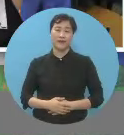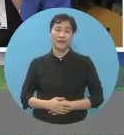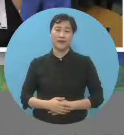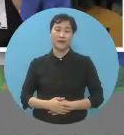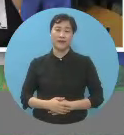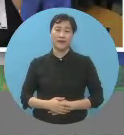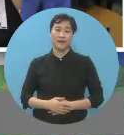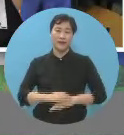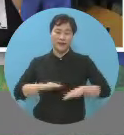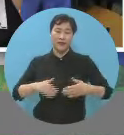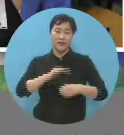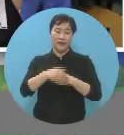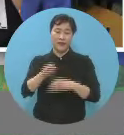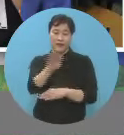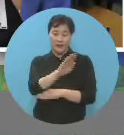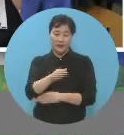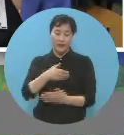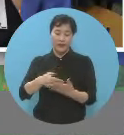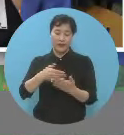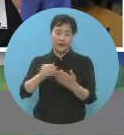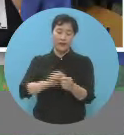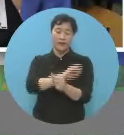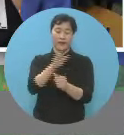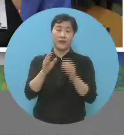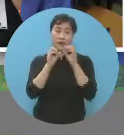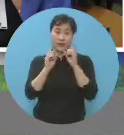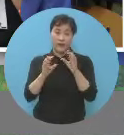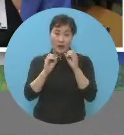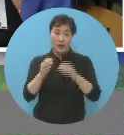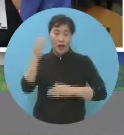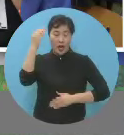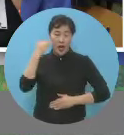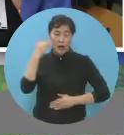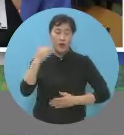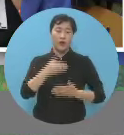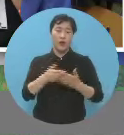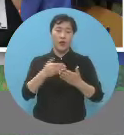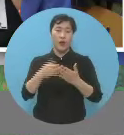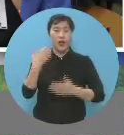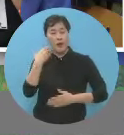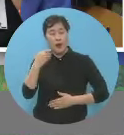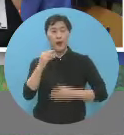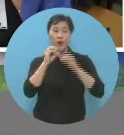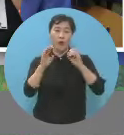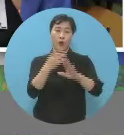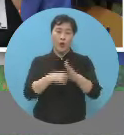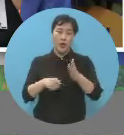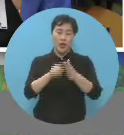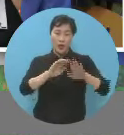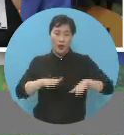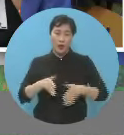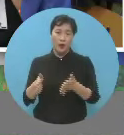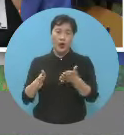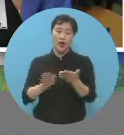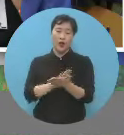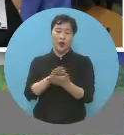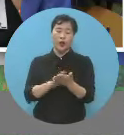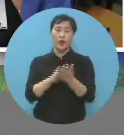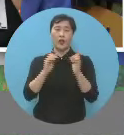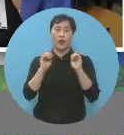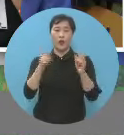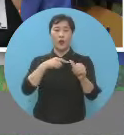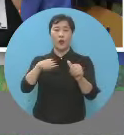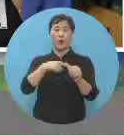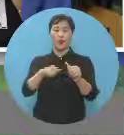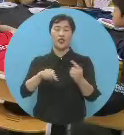전남국제 수묵 비엔날레를 홍보하고 한국화의 매력을 알리기 위해 전라남도가 수묵놀이교실을 열어 좋은 반응을 얻고